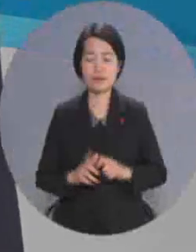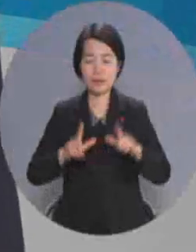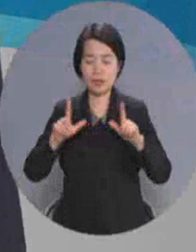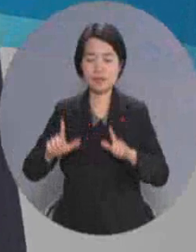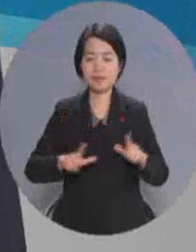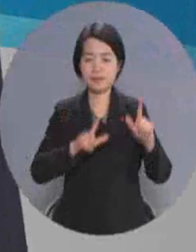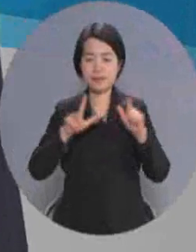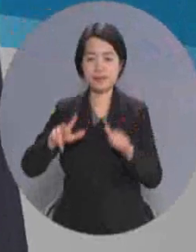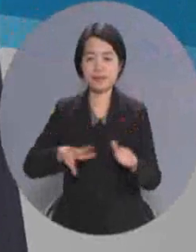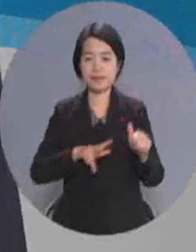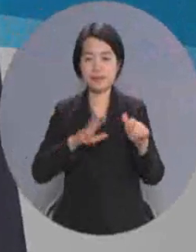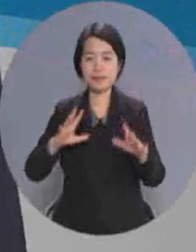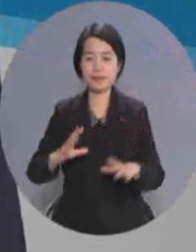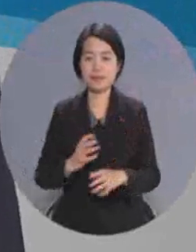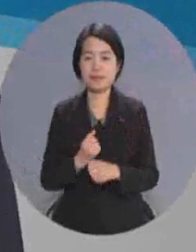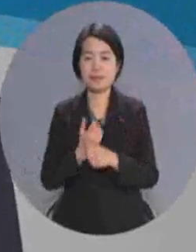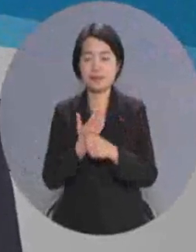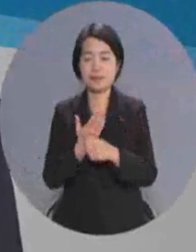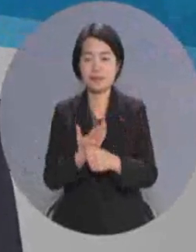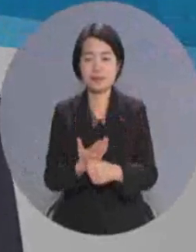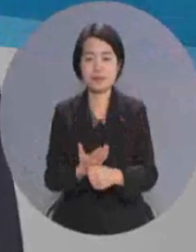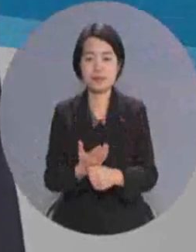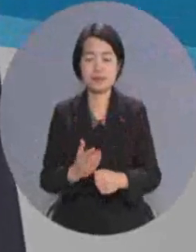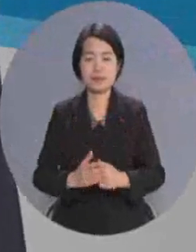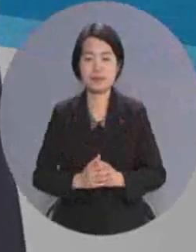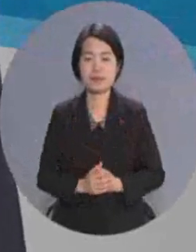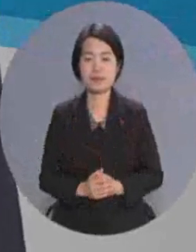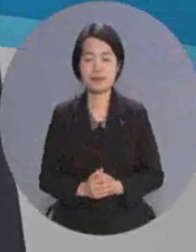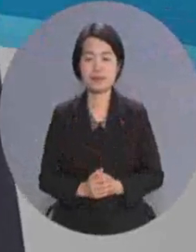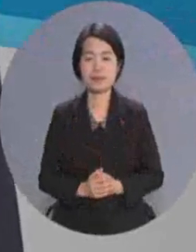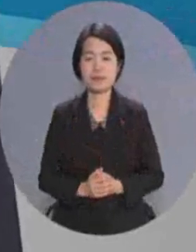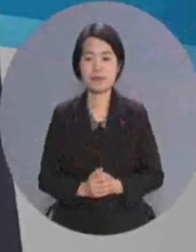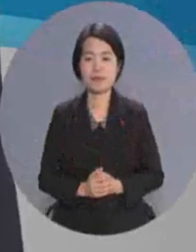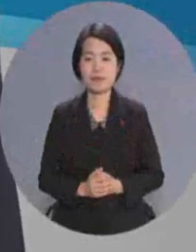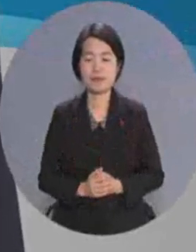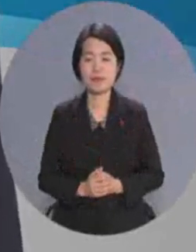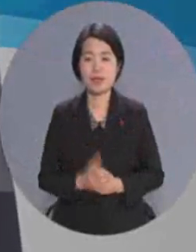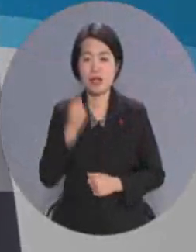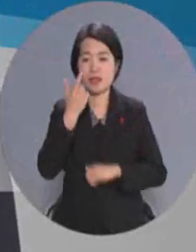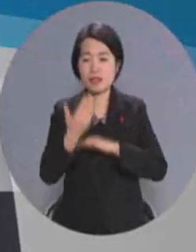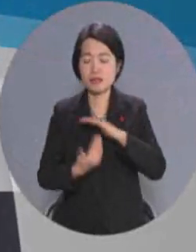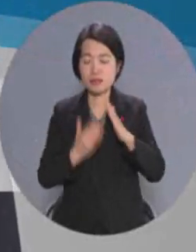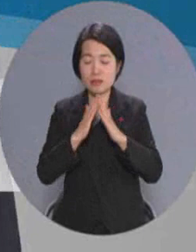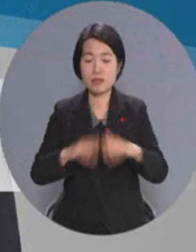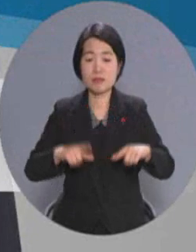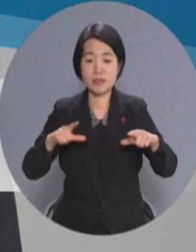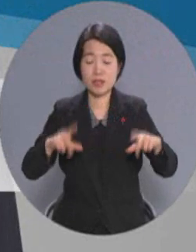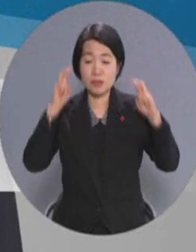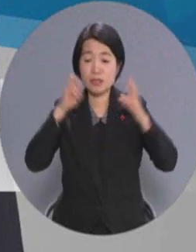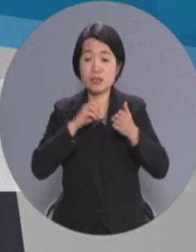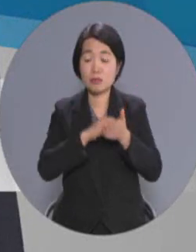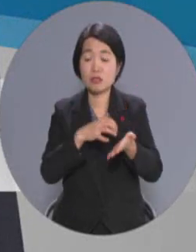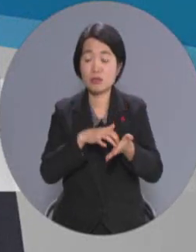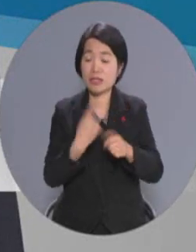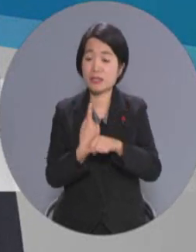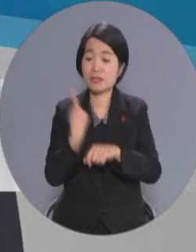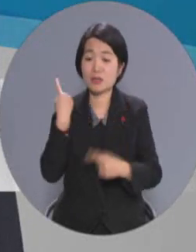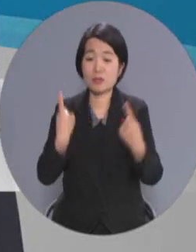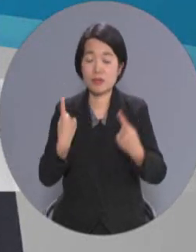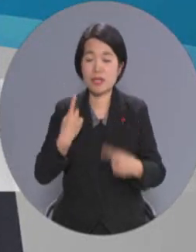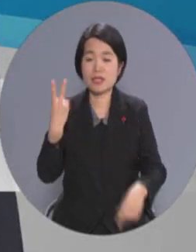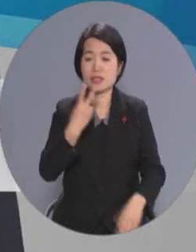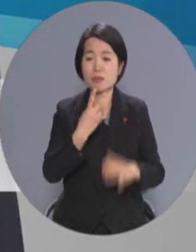날씨와 생활 정보 정리해 드리는 생활 포커스입니다 지난달 전남 지역의 취업자수가 저녁 같은 기간 대비